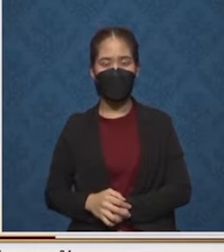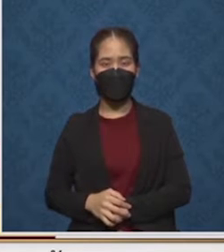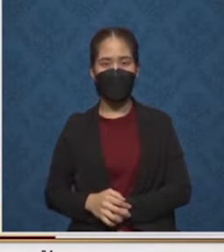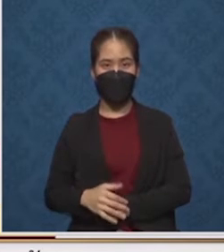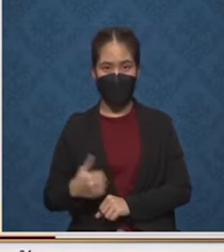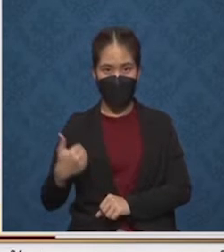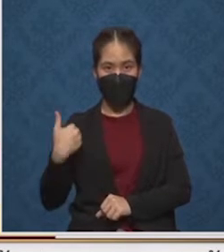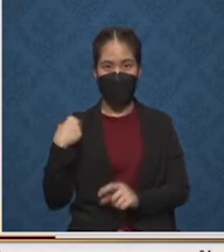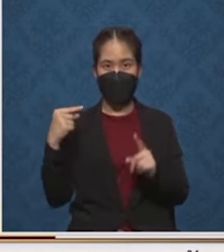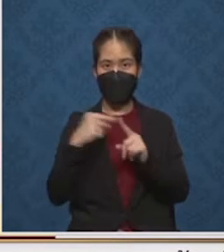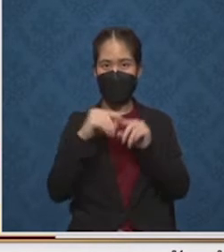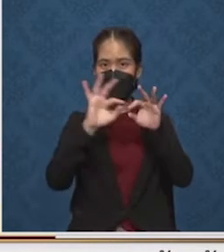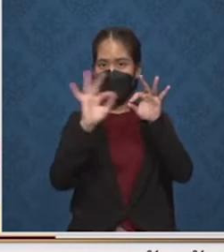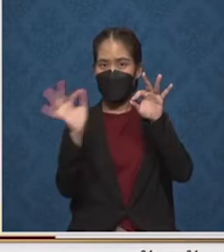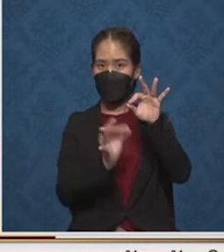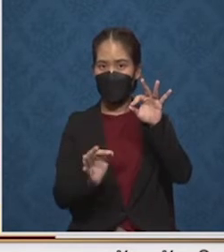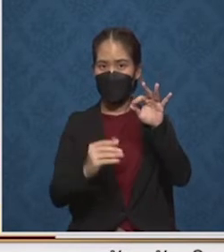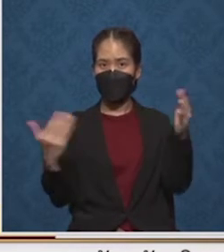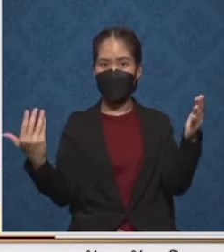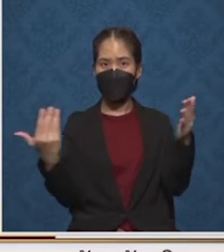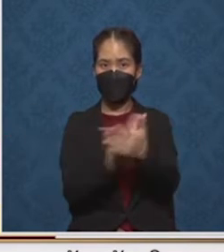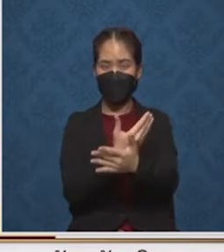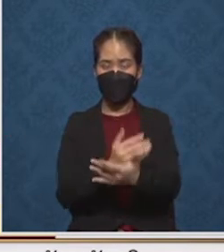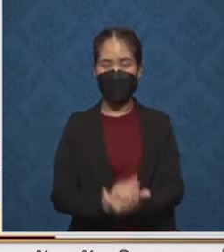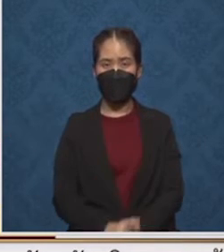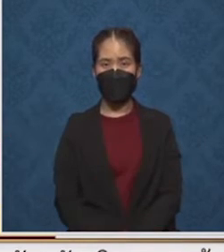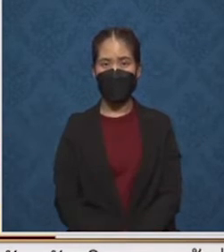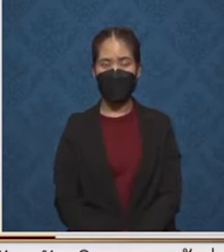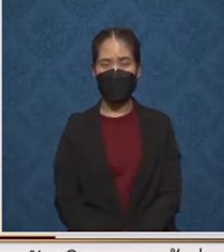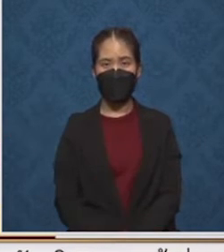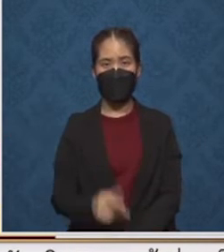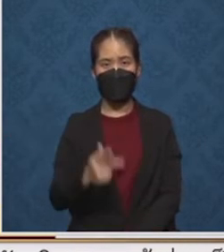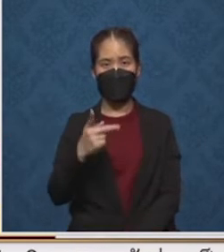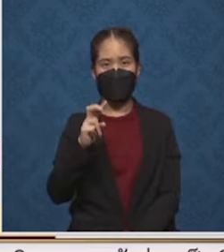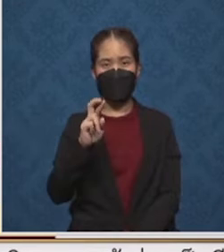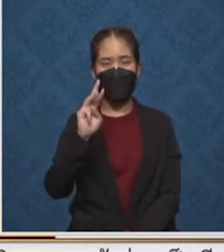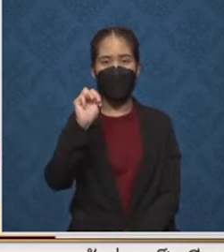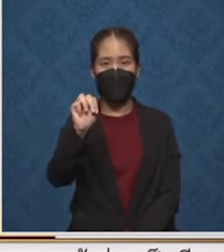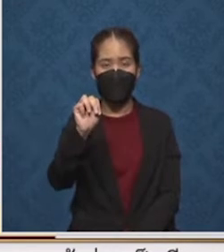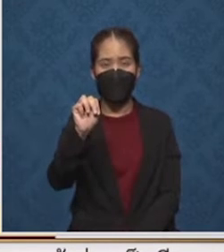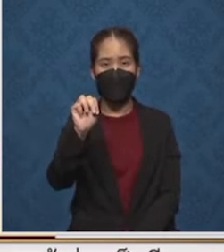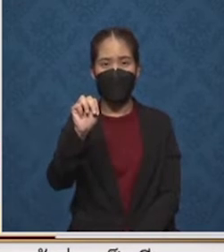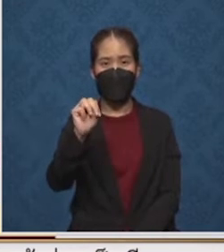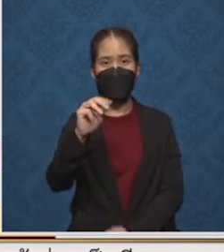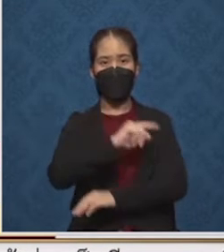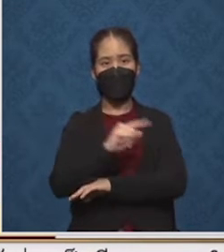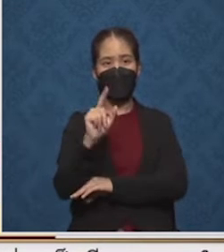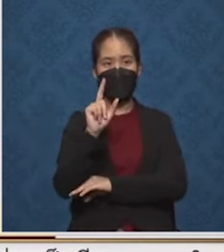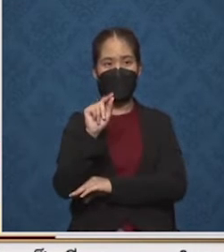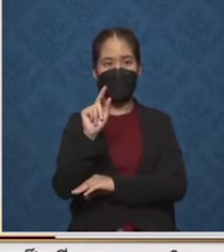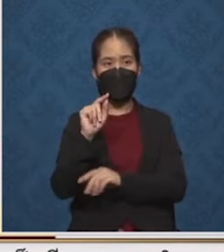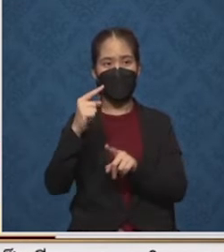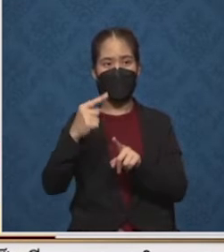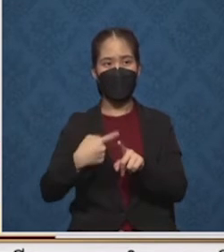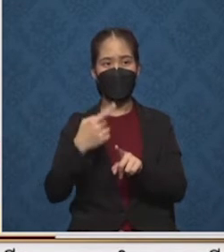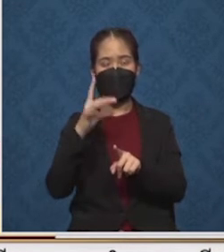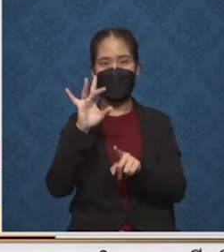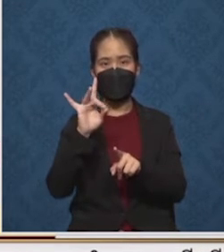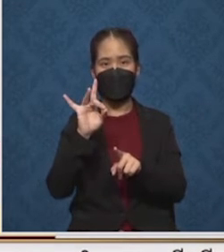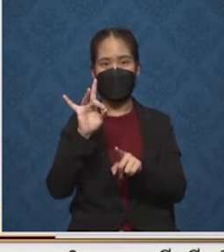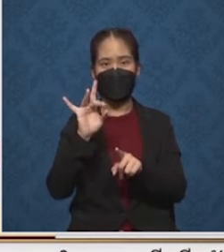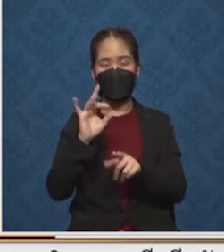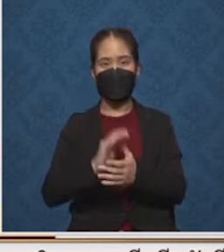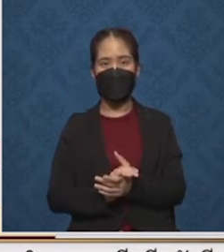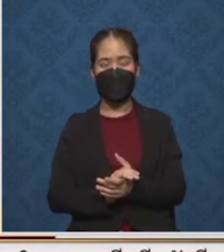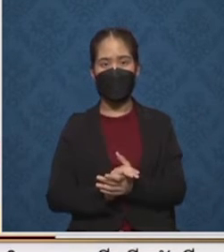เปลี่ยนข้อสั่งการครับนะฮะนมตินะครับวันที่ 20สิงหาคมถ้า